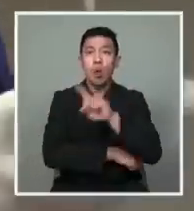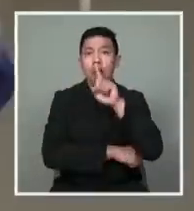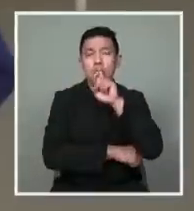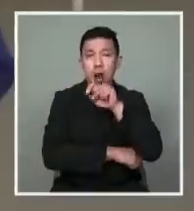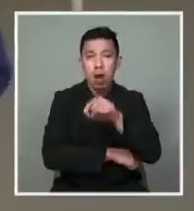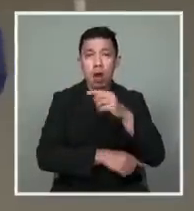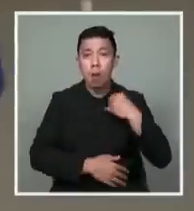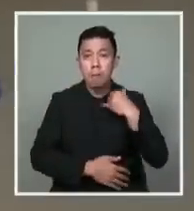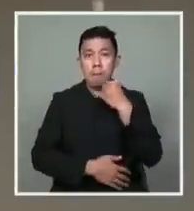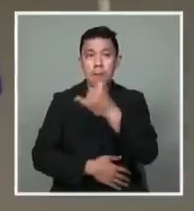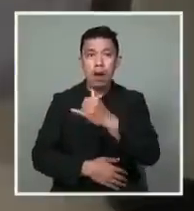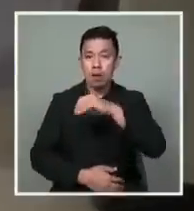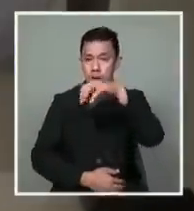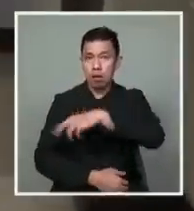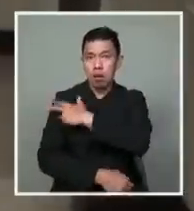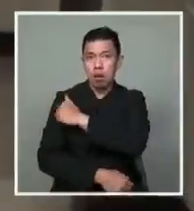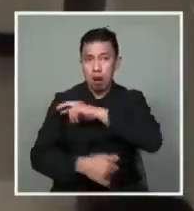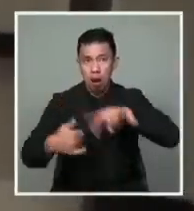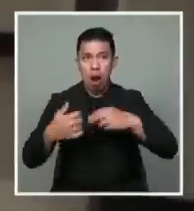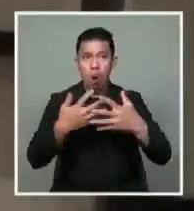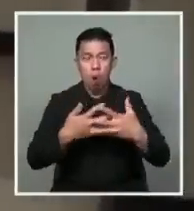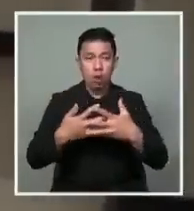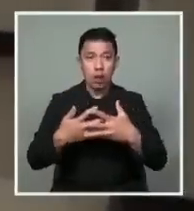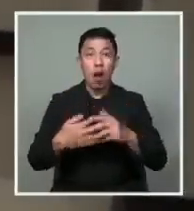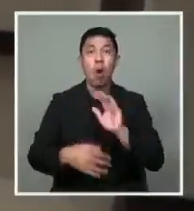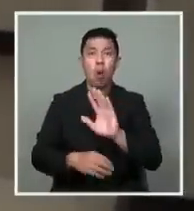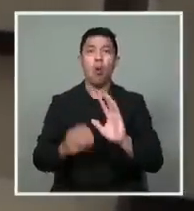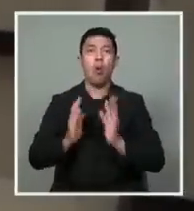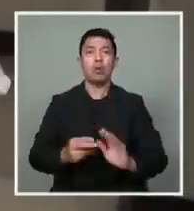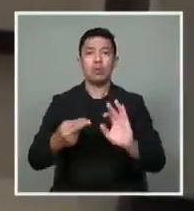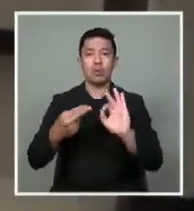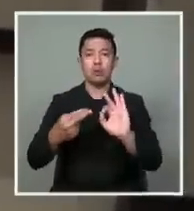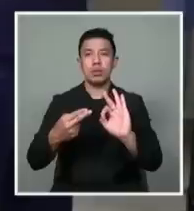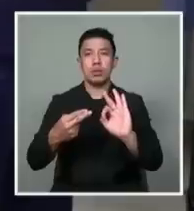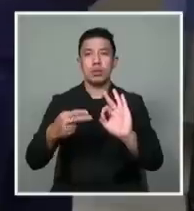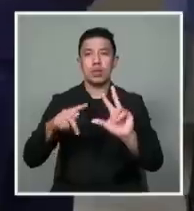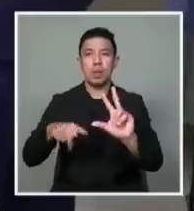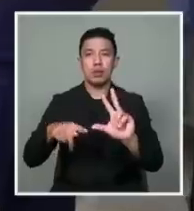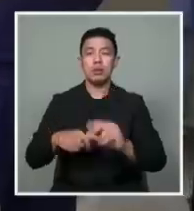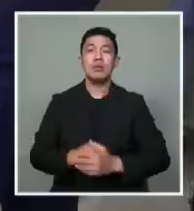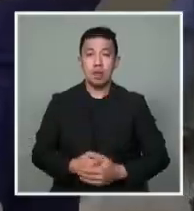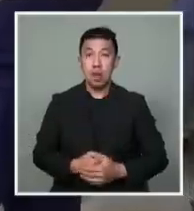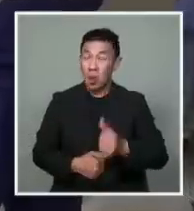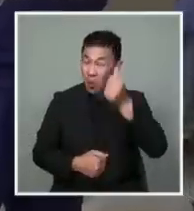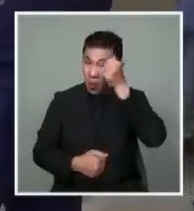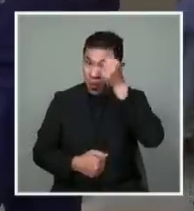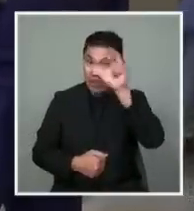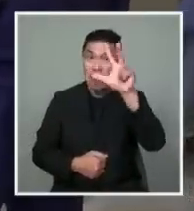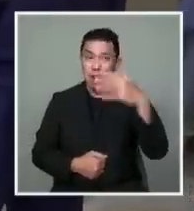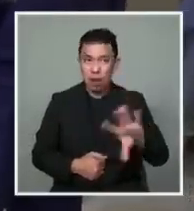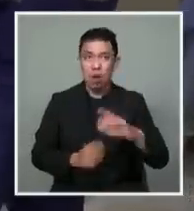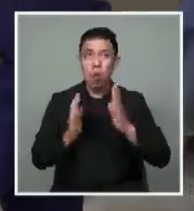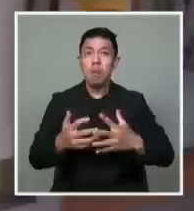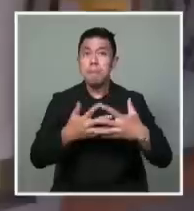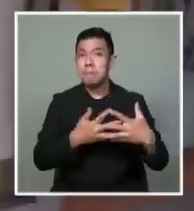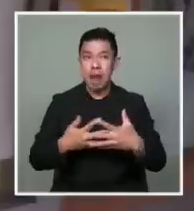ยคนเข้ารักษาตัวในโรงพยาบาลในสหรัฐ 93,000 กว่าคนค่ะตัวเลขนี้นะคะเป็นวันที่3แล้วนะคะที่คนส